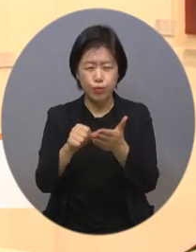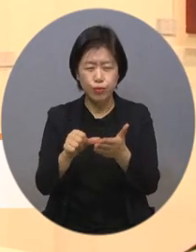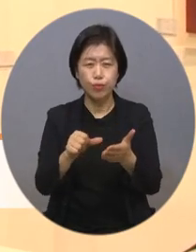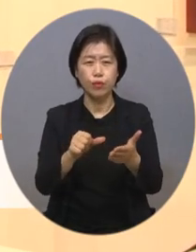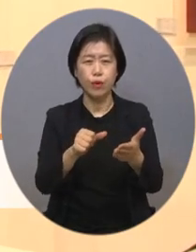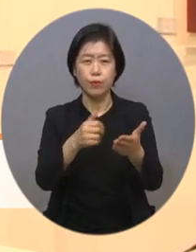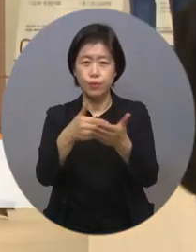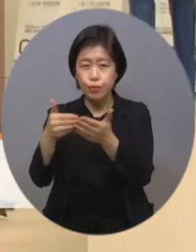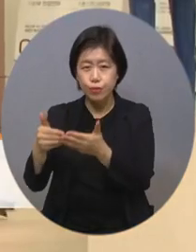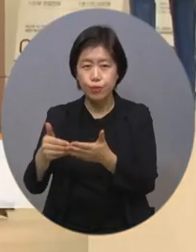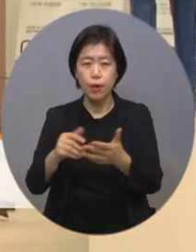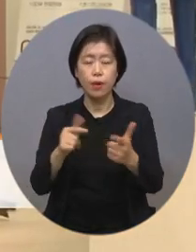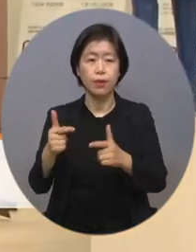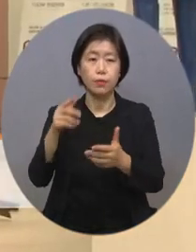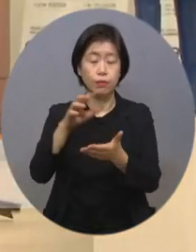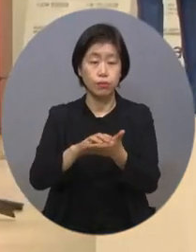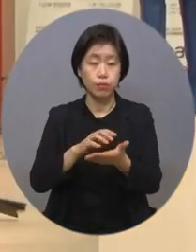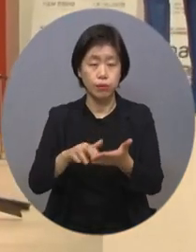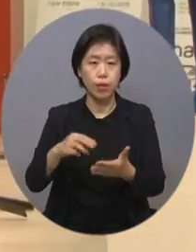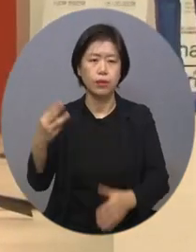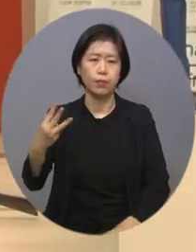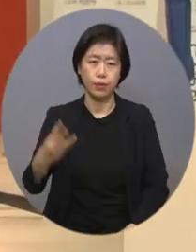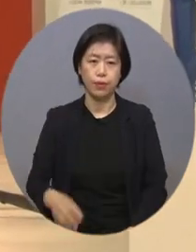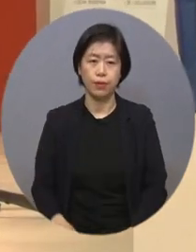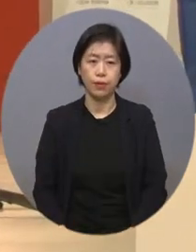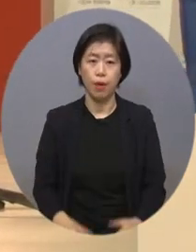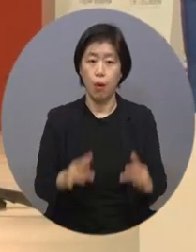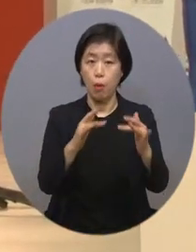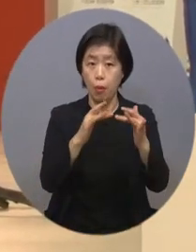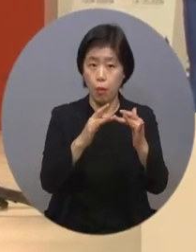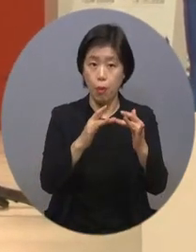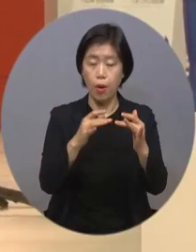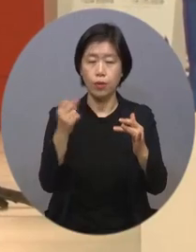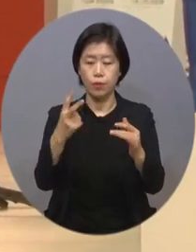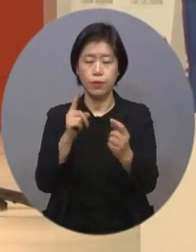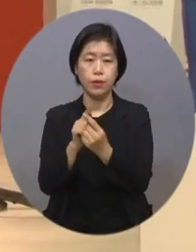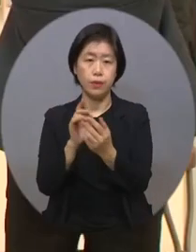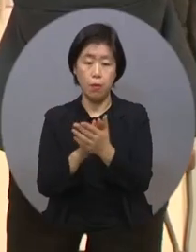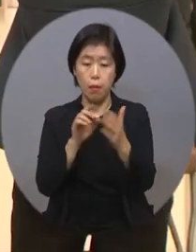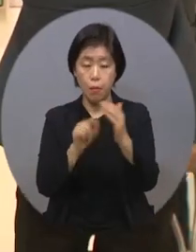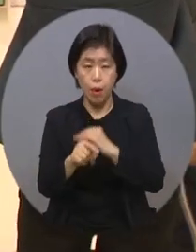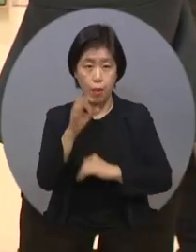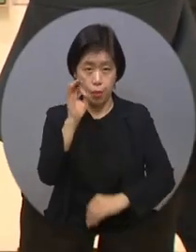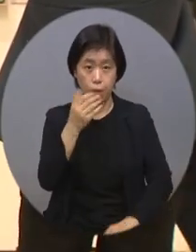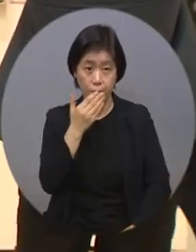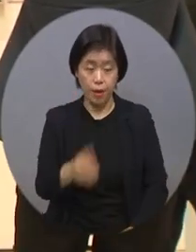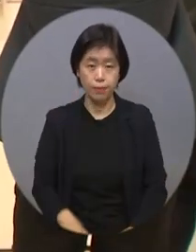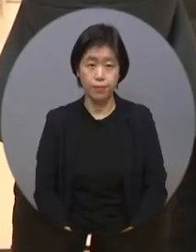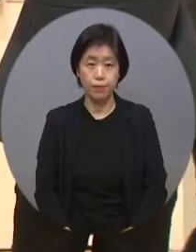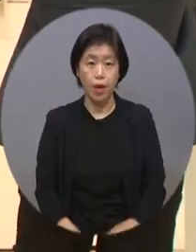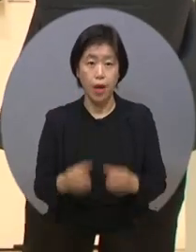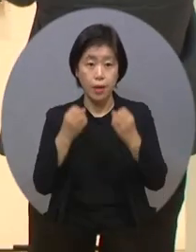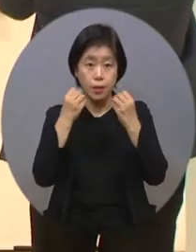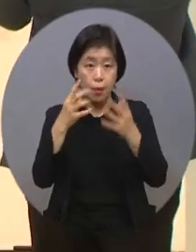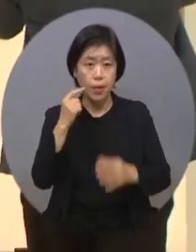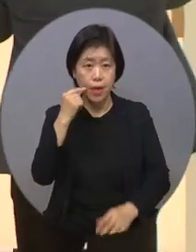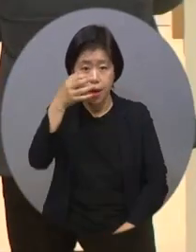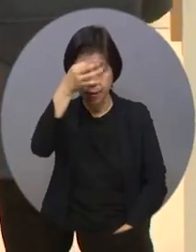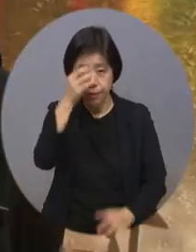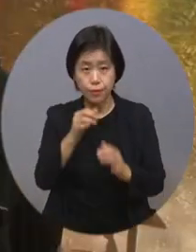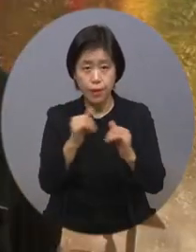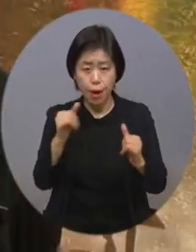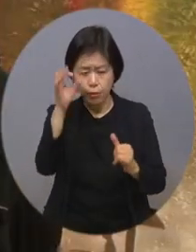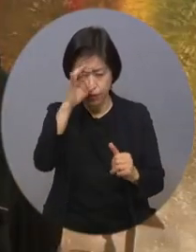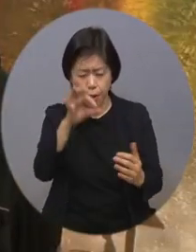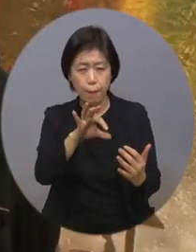오프라인 양 채널을 통해 마련되었습니다 더불어 개성과 실력을 갖춘 신진작가 공모 를 통해 미술의 과거와